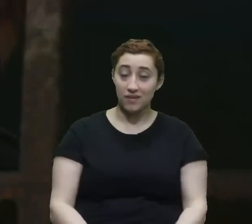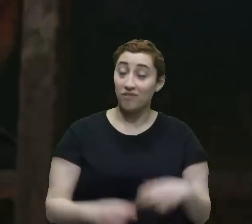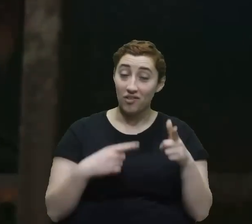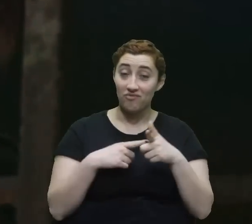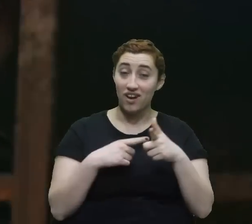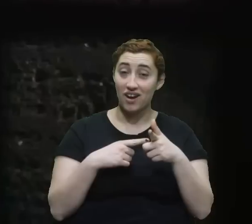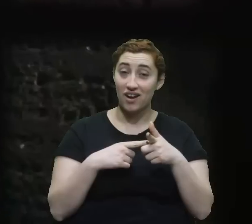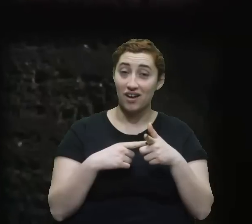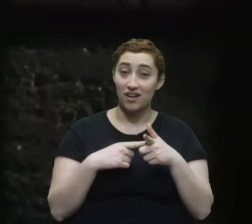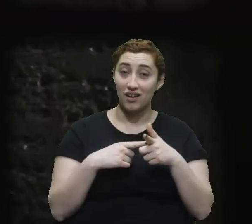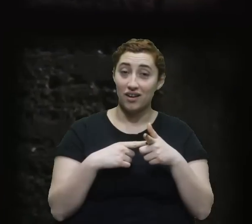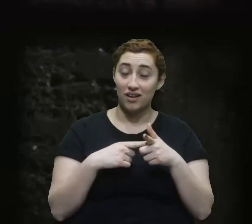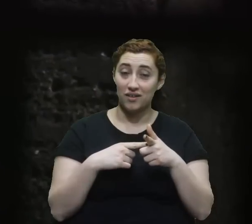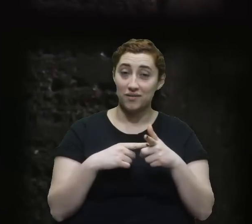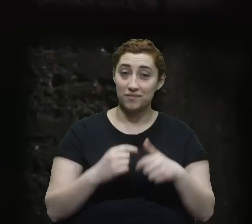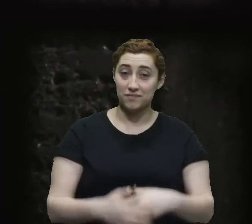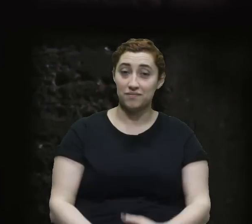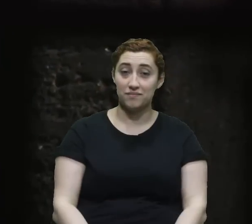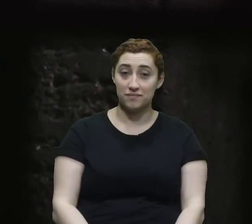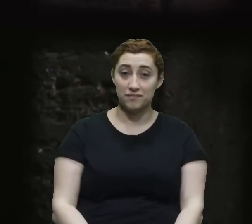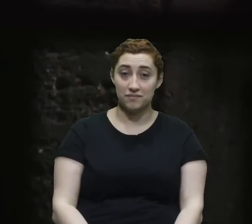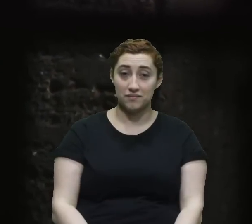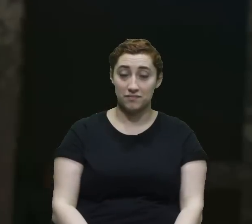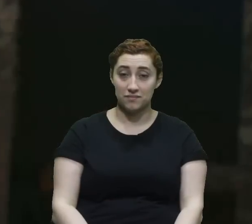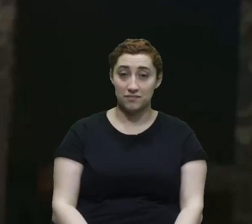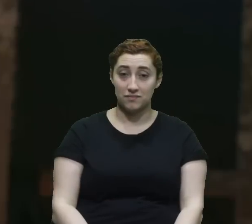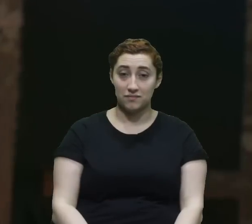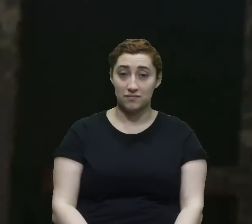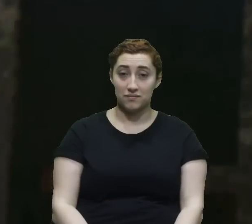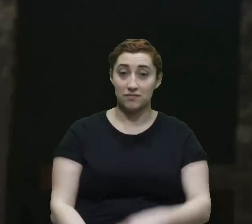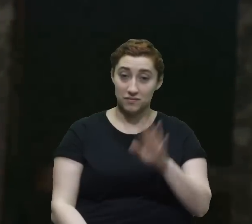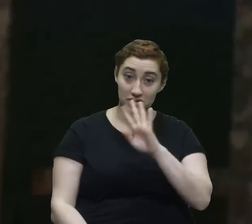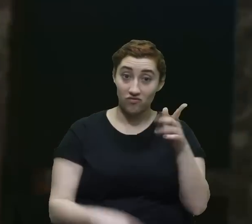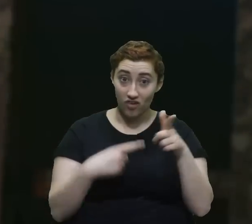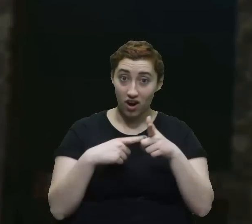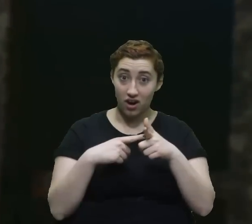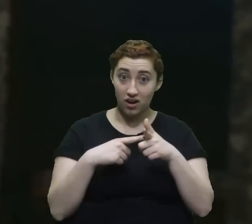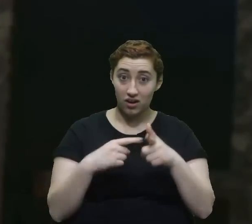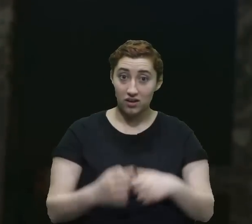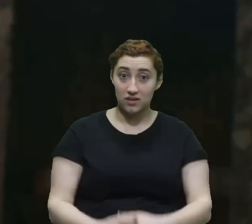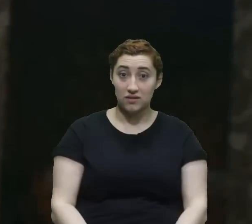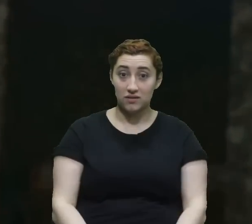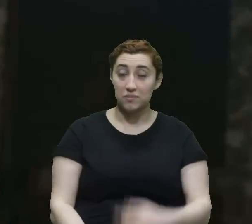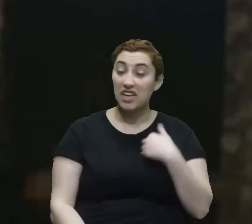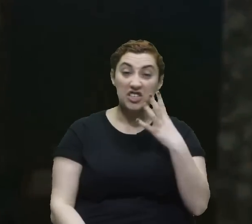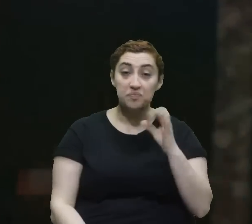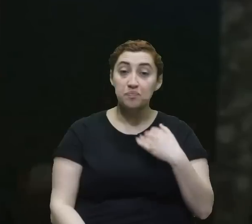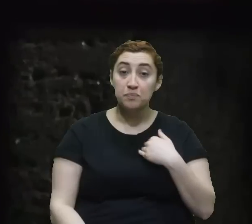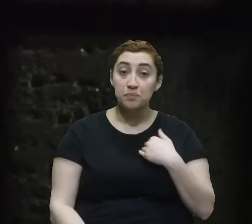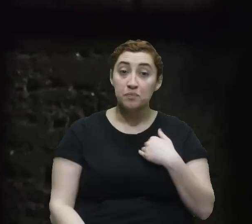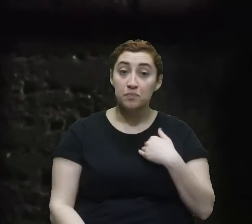Para. Farah merakla Fethi'ye baktı. Pişt, Farah. Ben kimim?